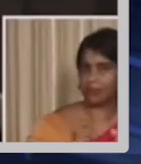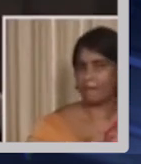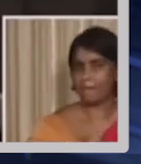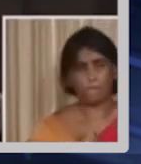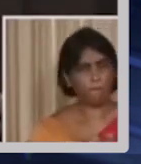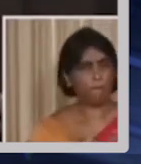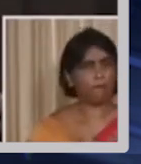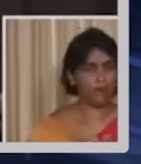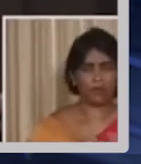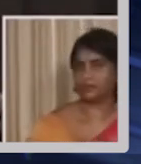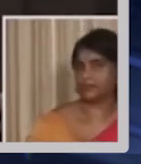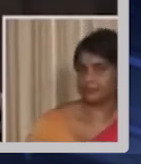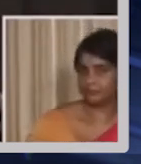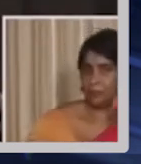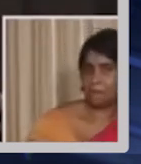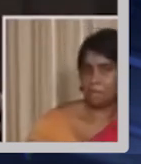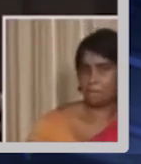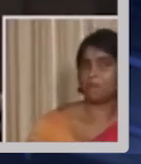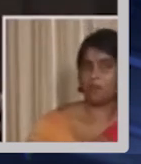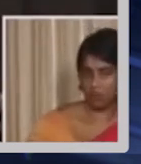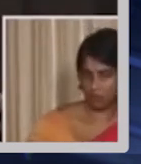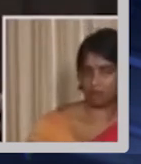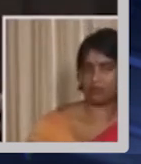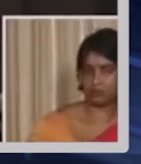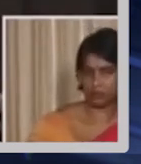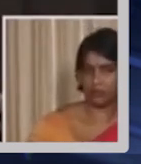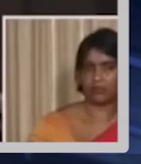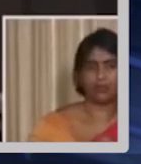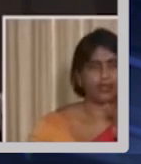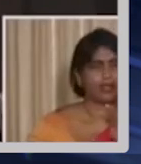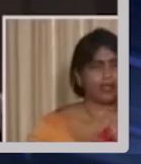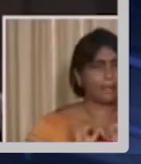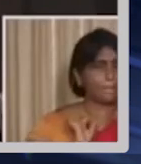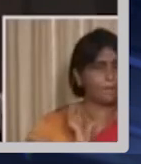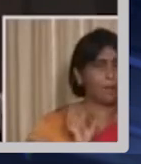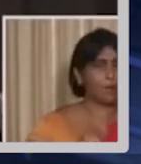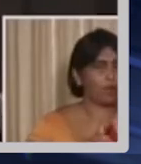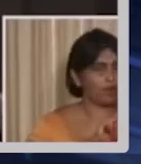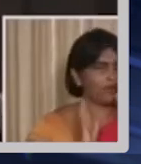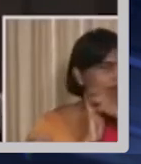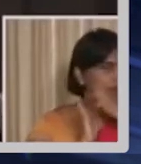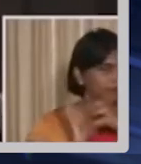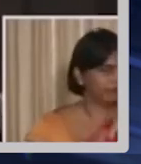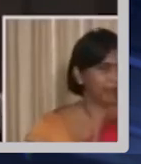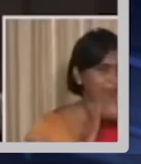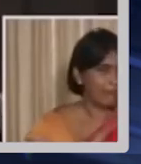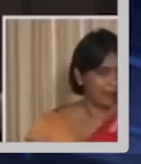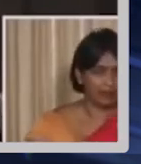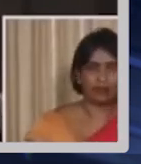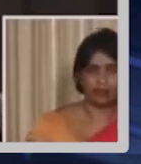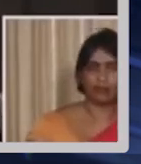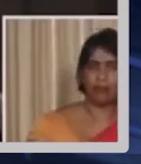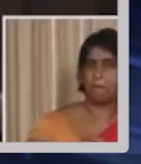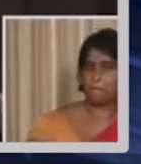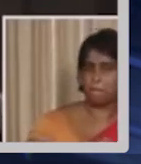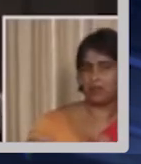வழங்குவதற்கு வெளிவிவகார அமைச்சர் அலி ஜப்ரி நடவடிக்கை எடுத்துள்ளதாக ஊடக செய்தி ஒன்றை மேற்கோள்காட்டி இரா சாணக்கியன் முன்வைத்த குற்றச்சாட்டிற்கு இன்று நாடாளுமன்றத்தில் பதிலளித்த போதே